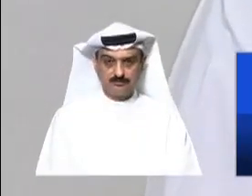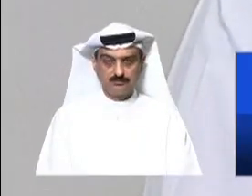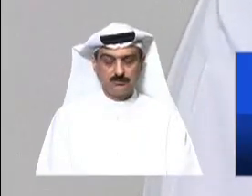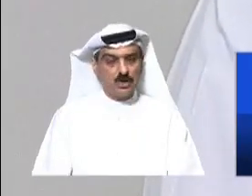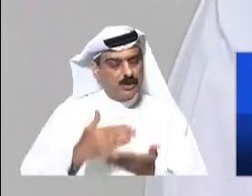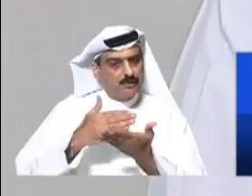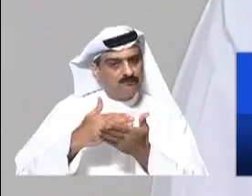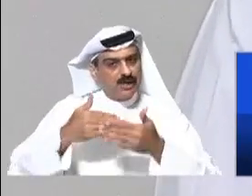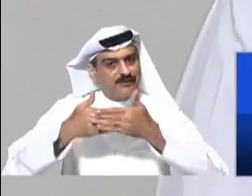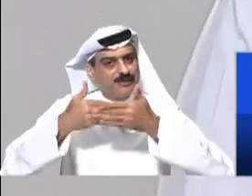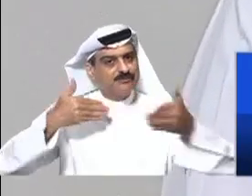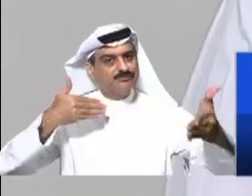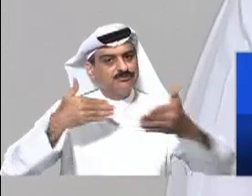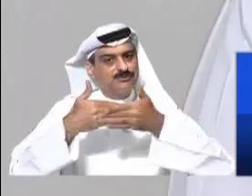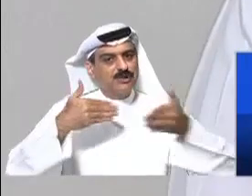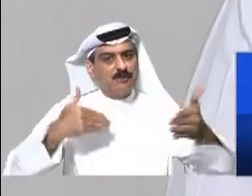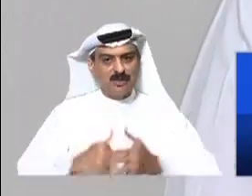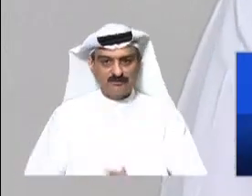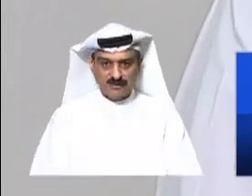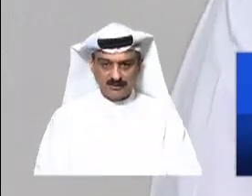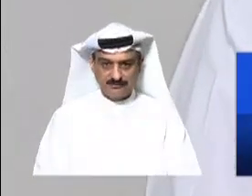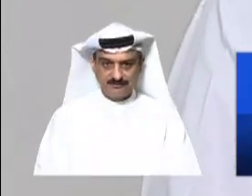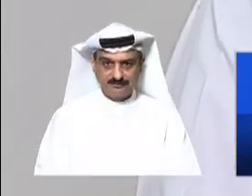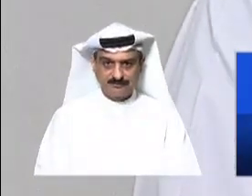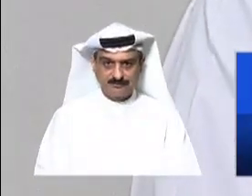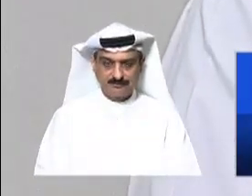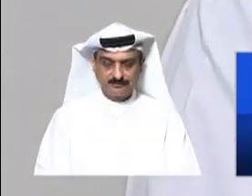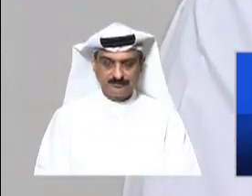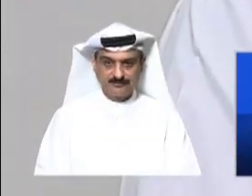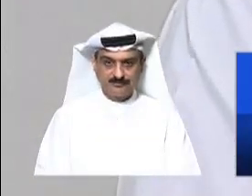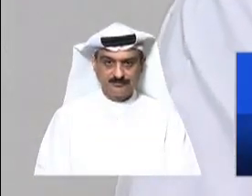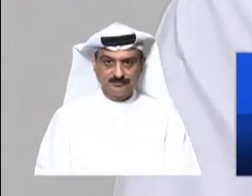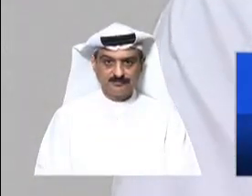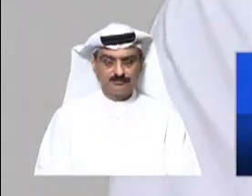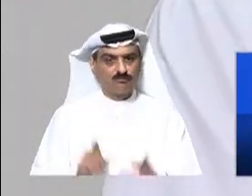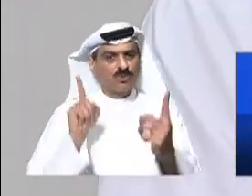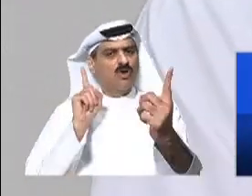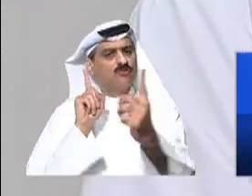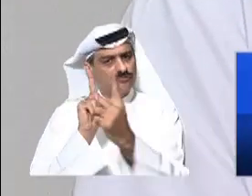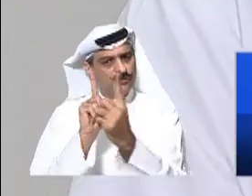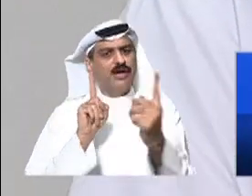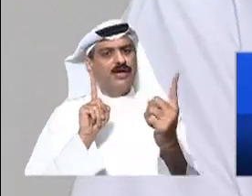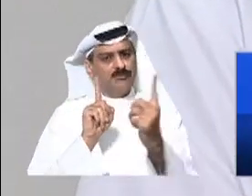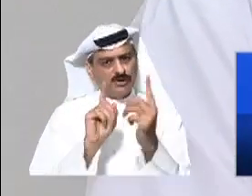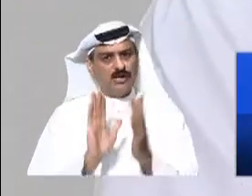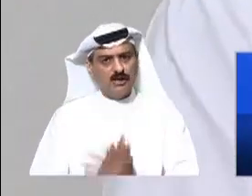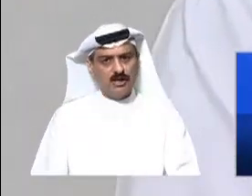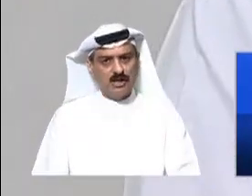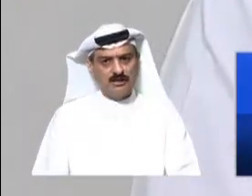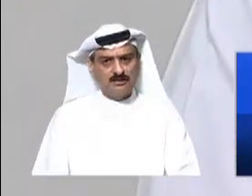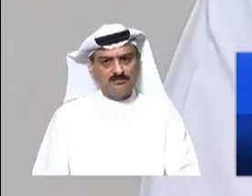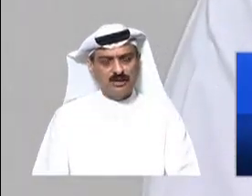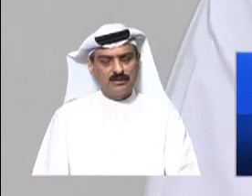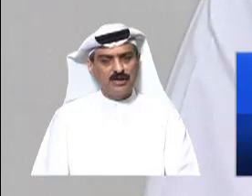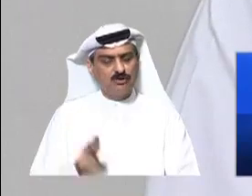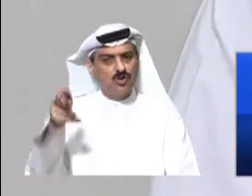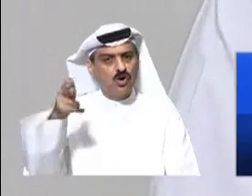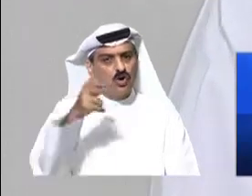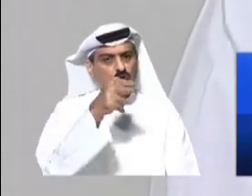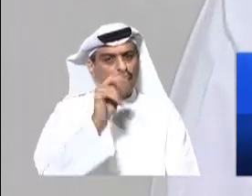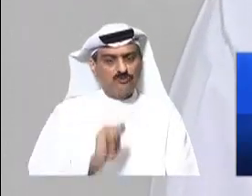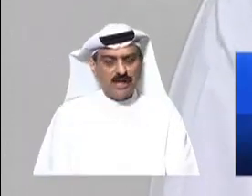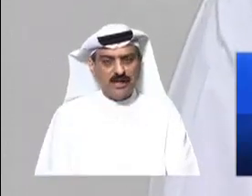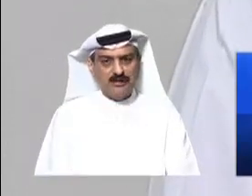عن أن يكون هناك بعض اللقاءات أو بعض الصور أو الفيديوهات اللي